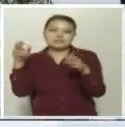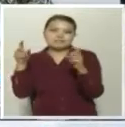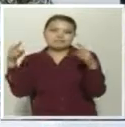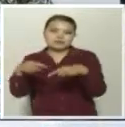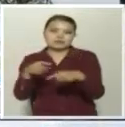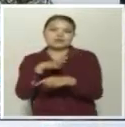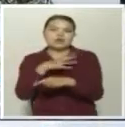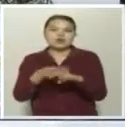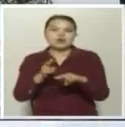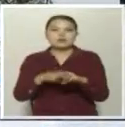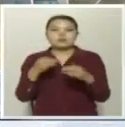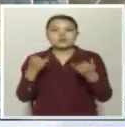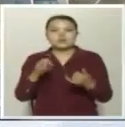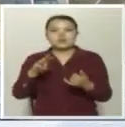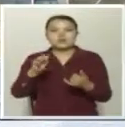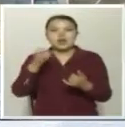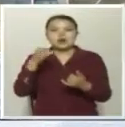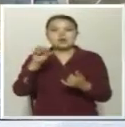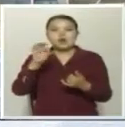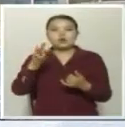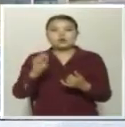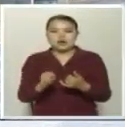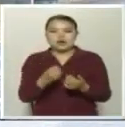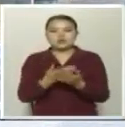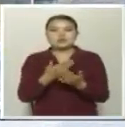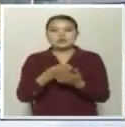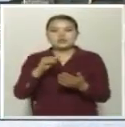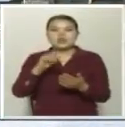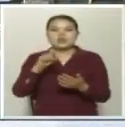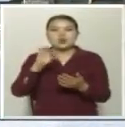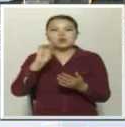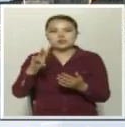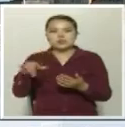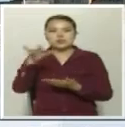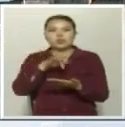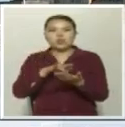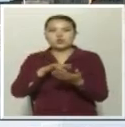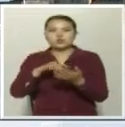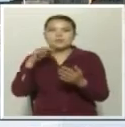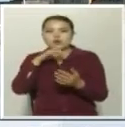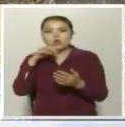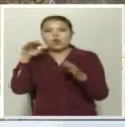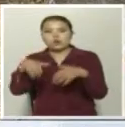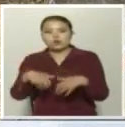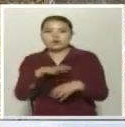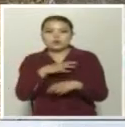шықпаған. Анықталғандай, Toyota көлігі 1 мамырда Жаңаөзенде ұрланған. Ұсталған 21 жастағы маңғыстау